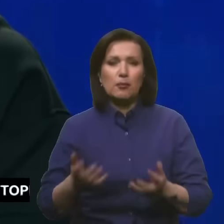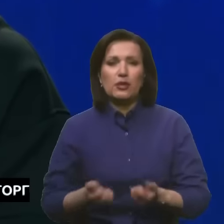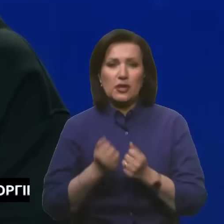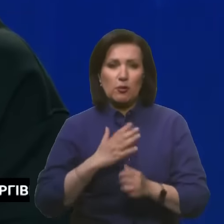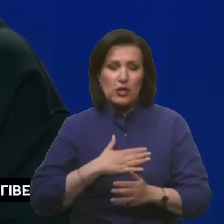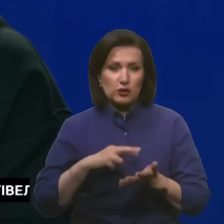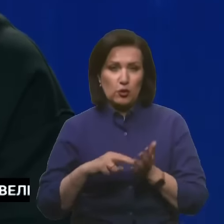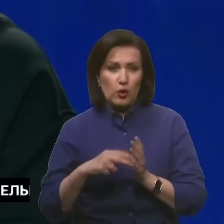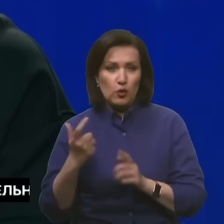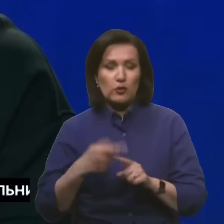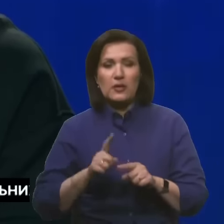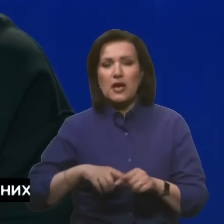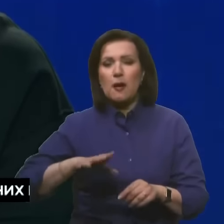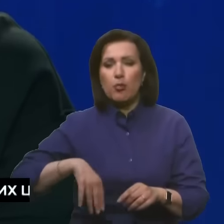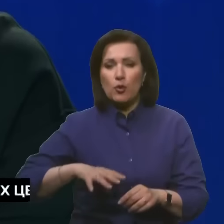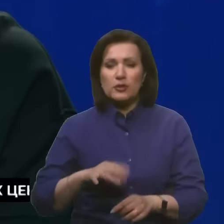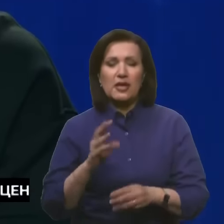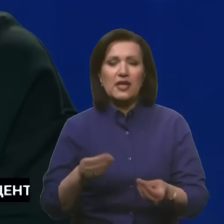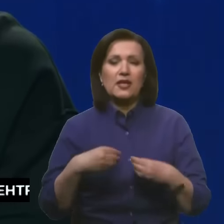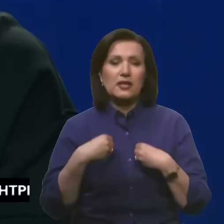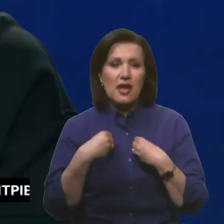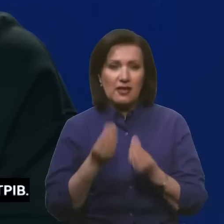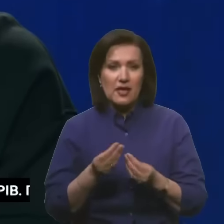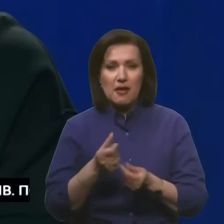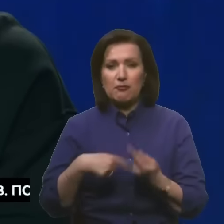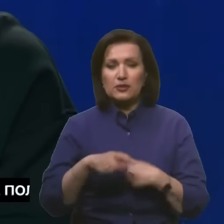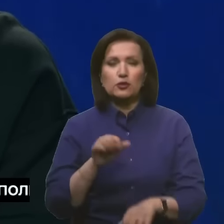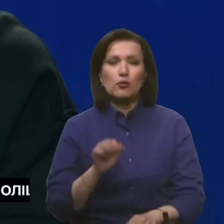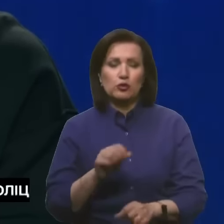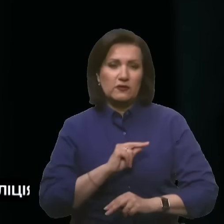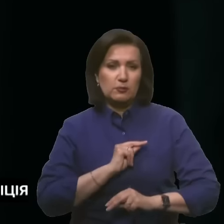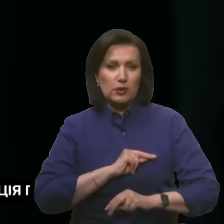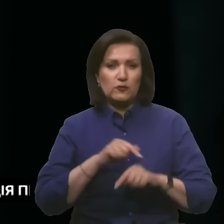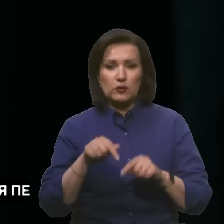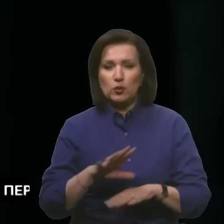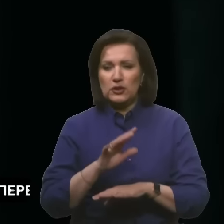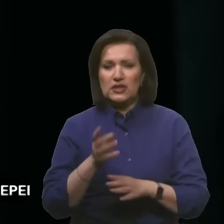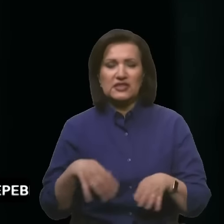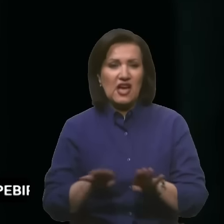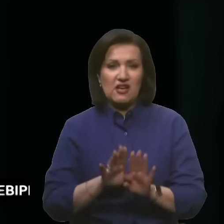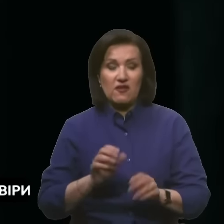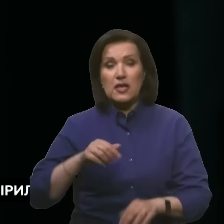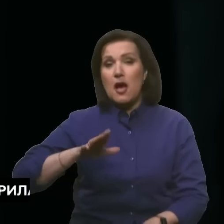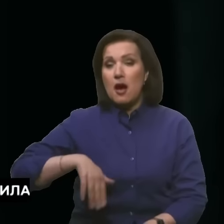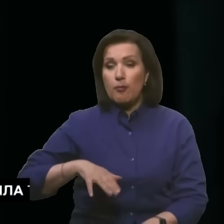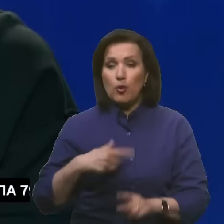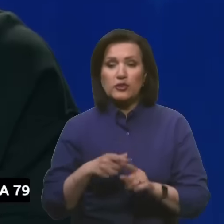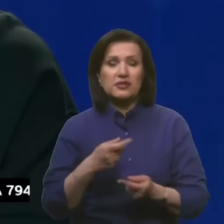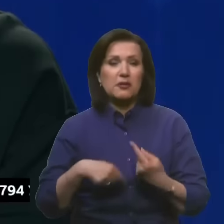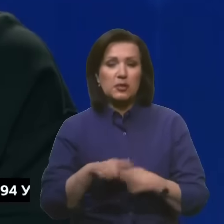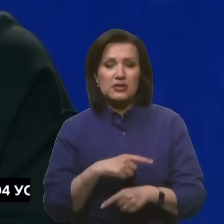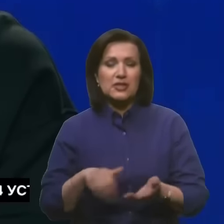підтримують нашу економіку, яка потім і дає бізнесу можливість працювати тут, а не закривати. А потім цей